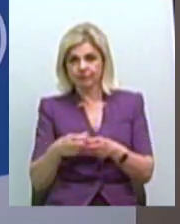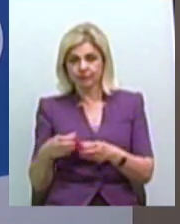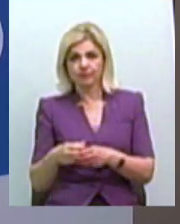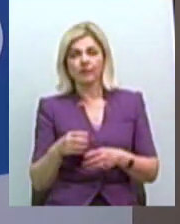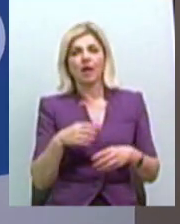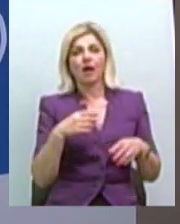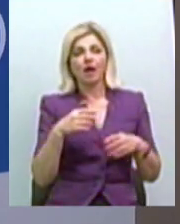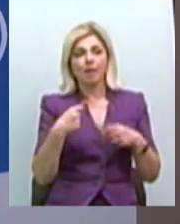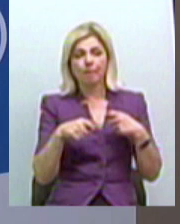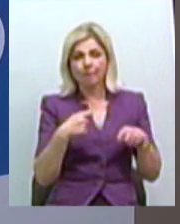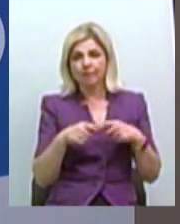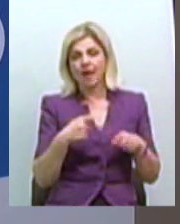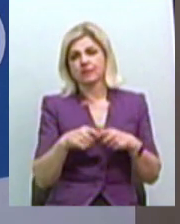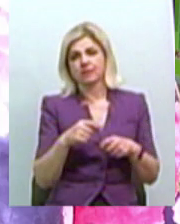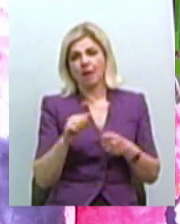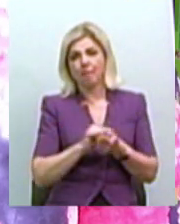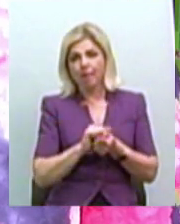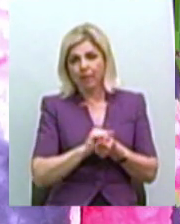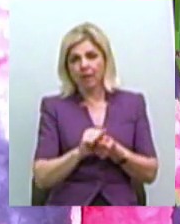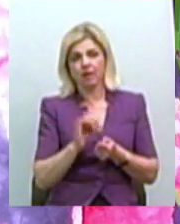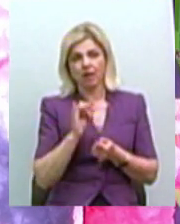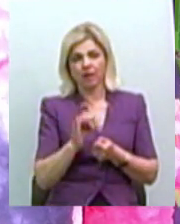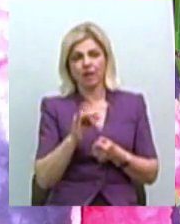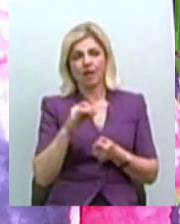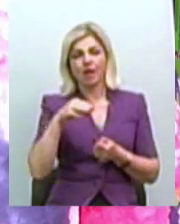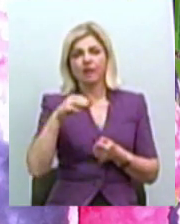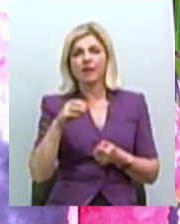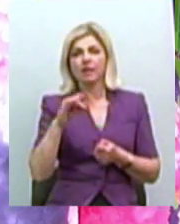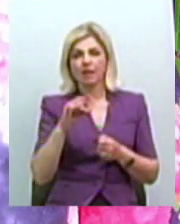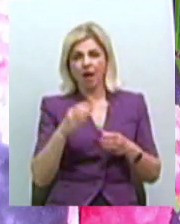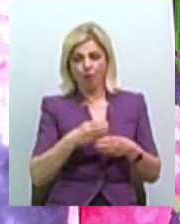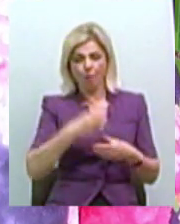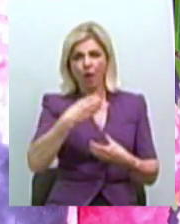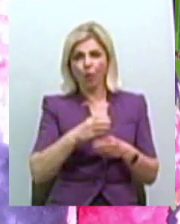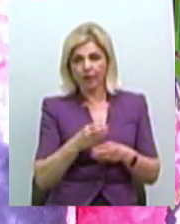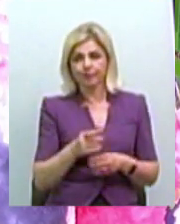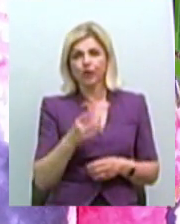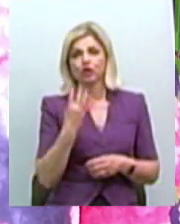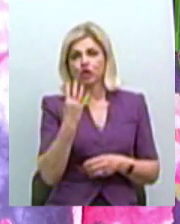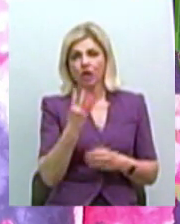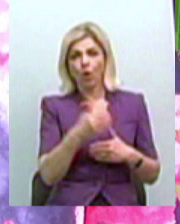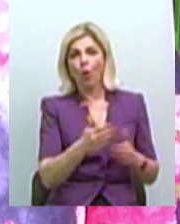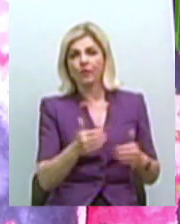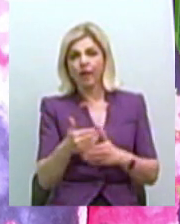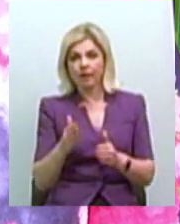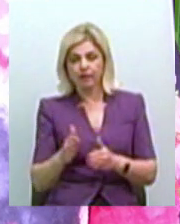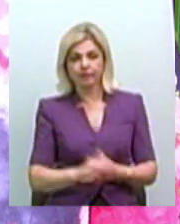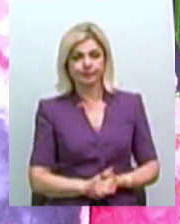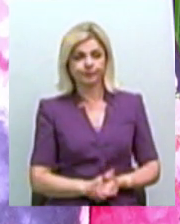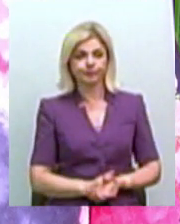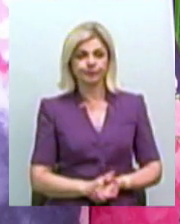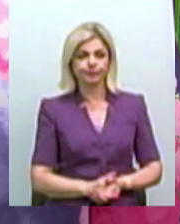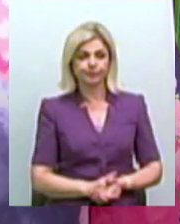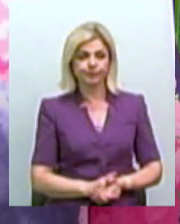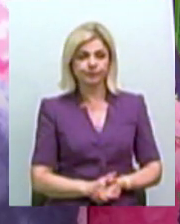папір та пластик. На базі нашої школи розміщені контейнери в чотирьох містах, в блоках нашої школи. На базі нашої школи